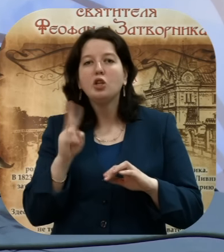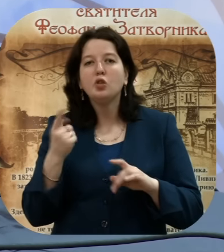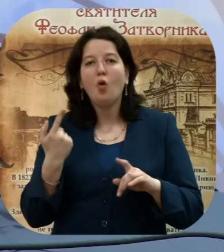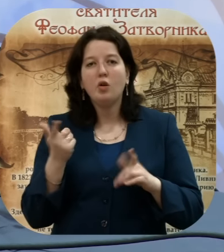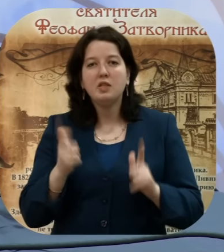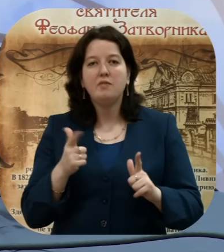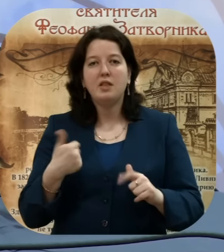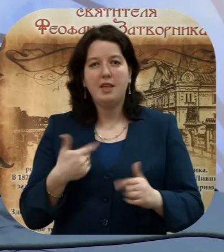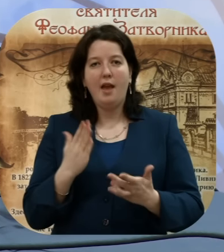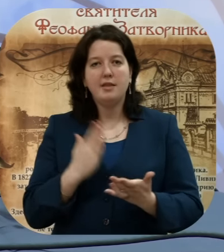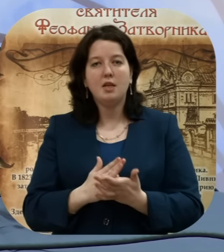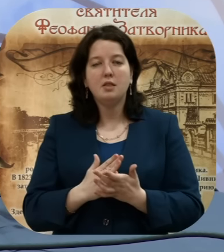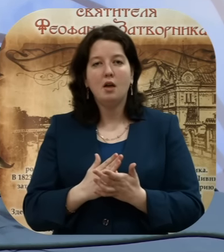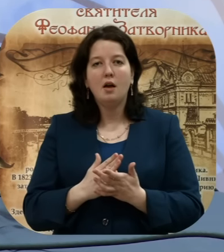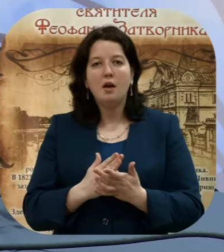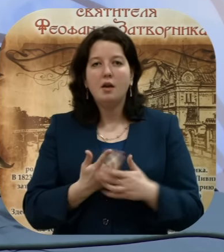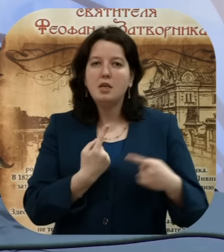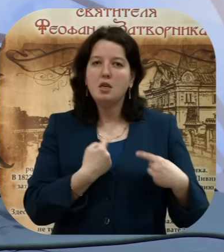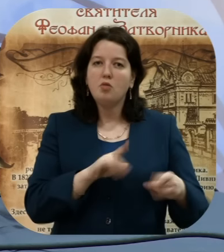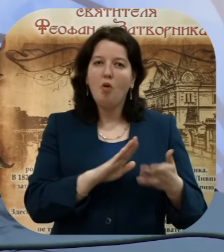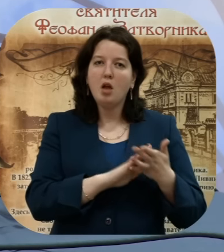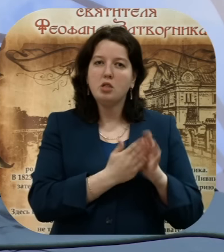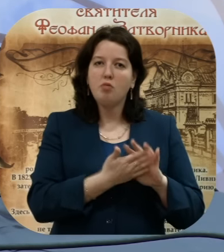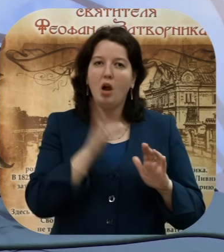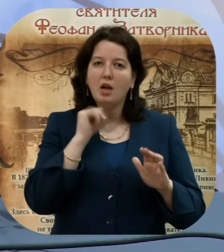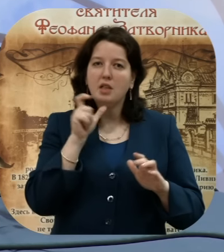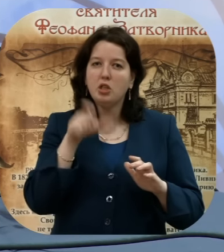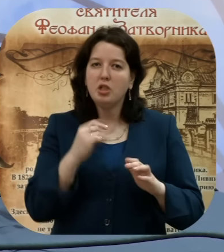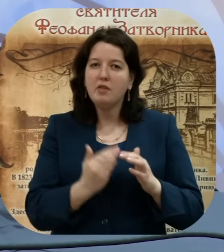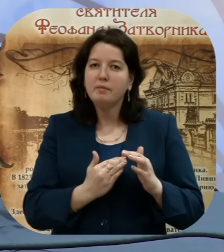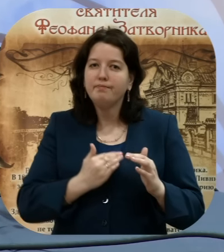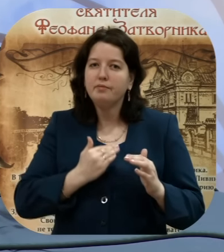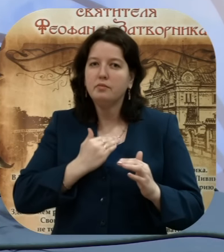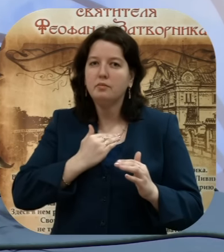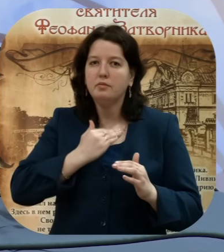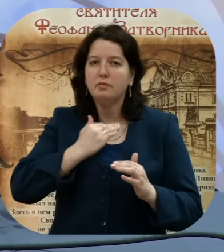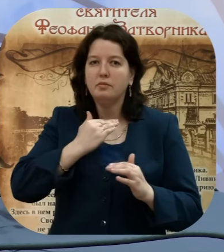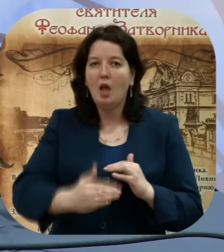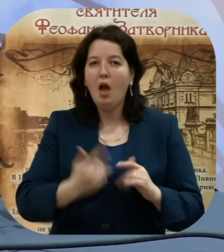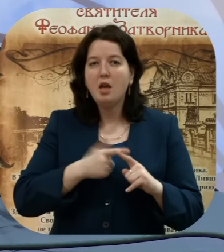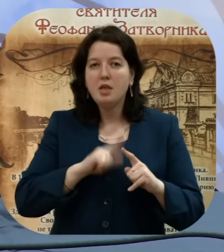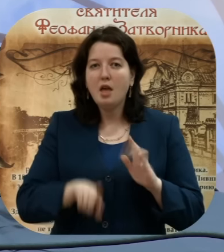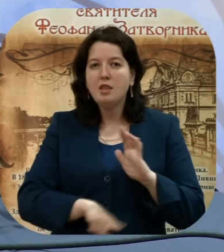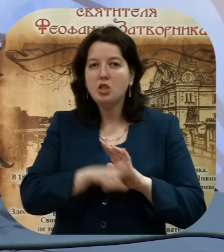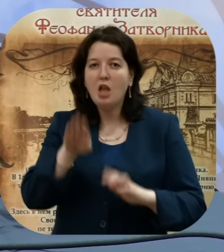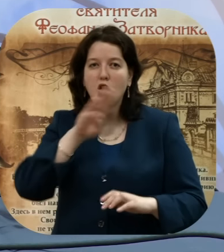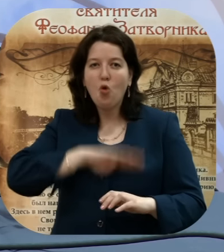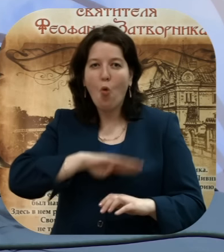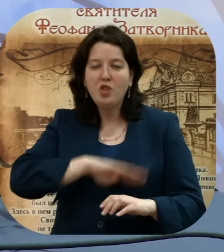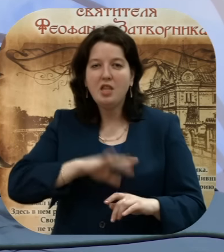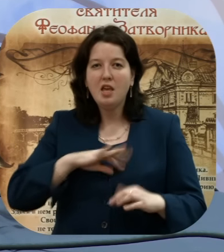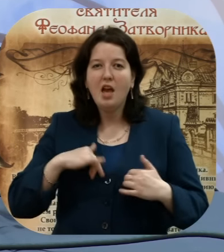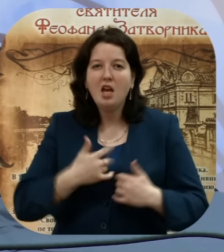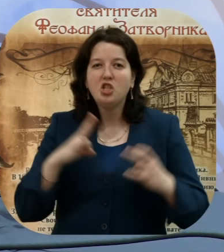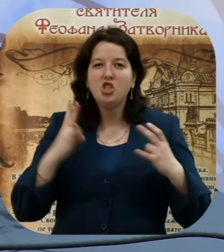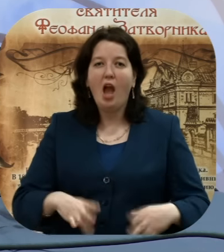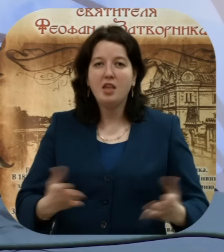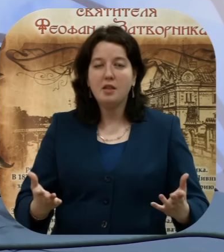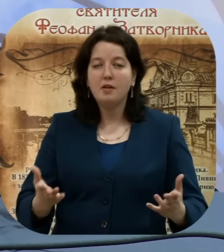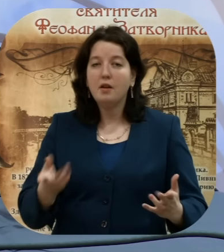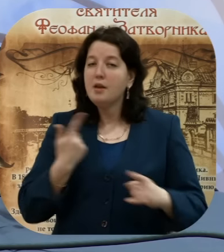и совсем другое дело, когда начинается, уже переступаешь границу, и начинается уныние и отчаяние.